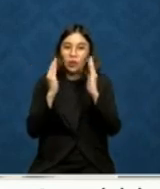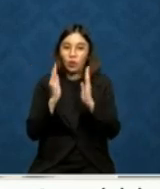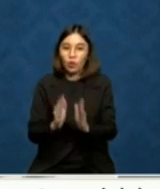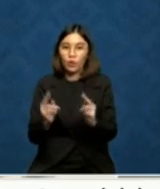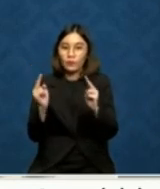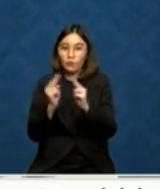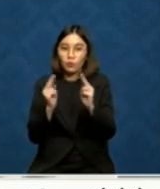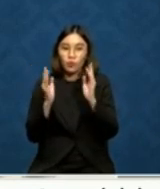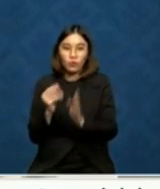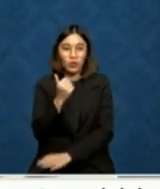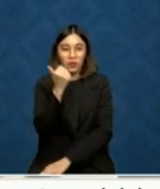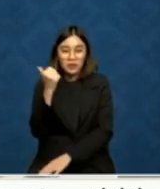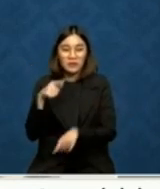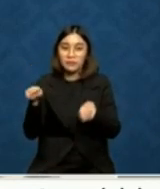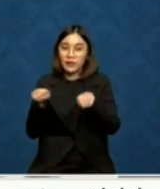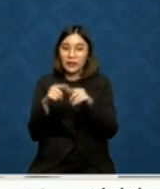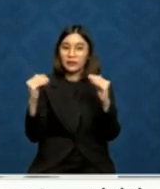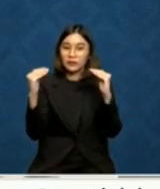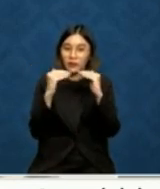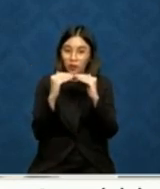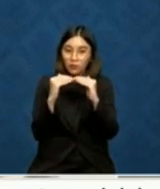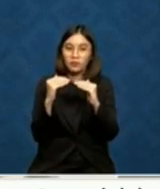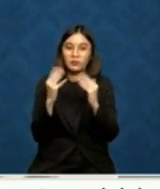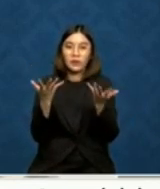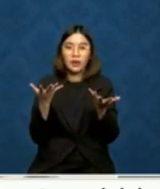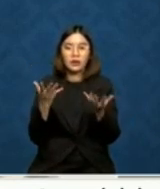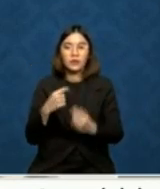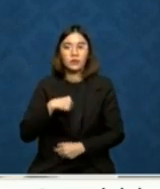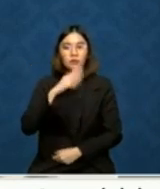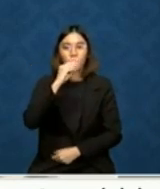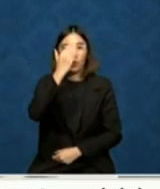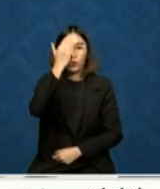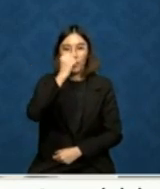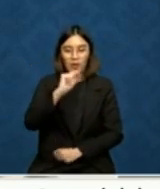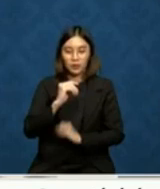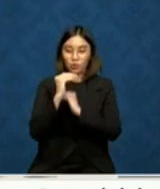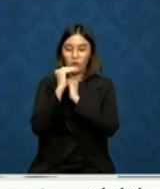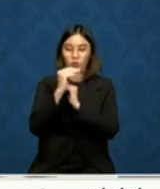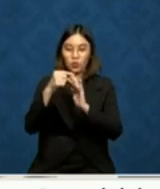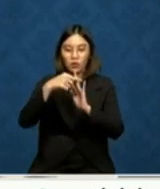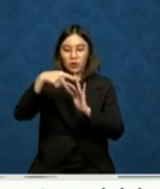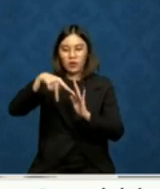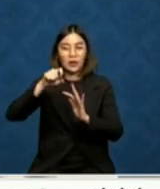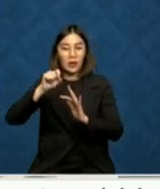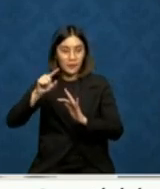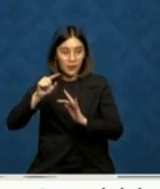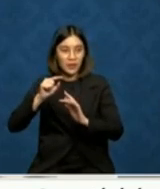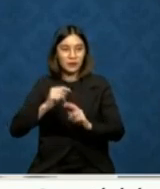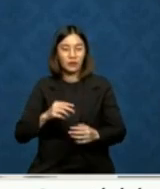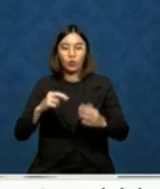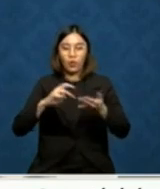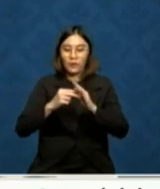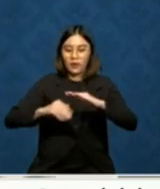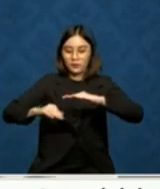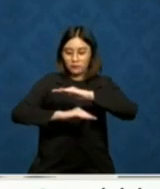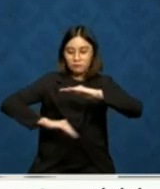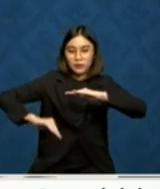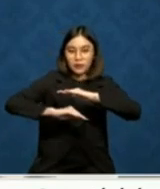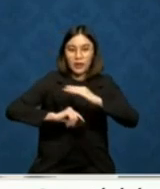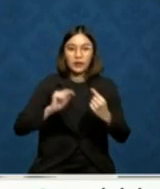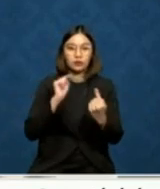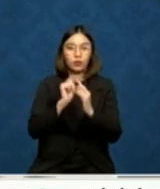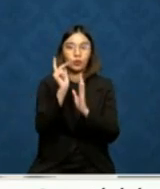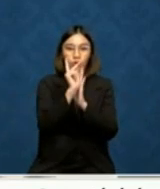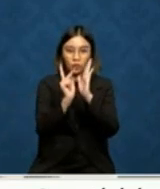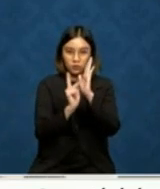ราผู้อื่นหรือไม่ที่ท่านต้องพูดเรื่องนี้เพราะว่าการกำหนดเพศของตัวเองนะเป็นหลักการพื้นฐานของกฎหม